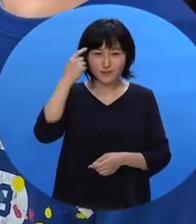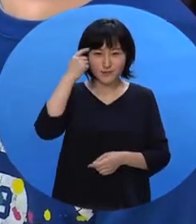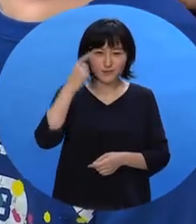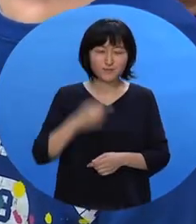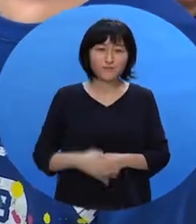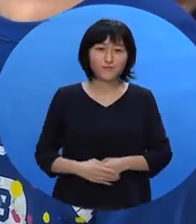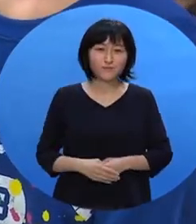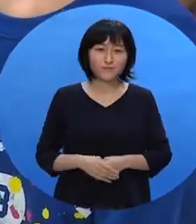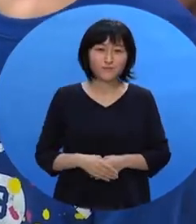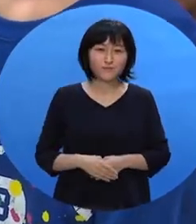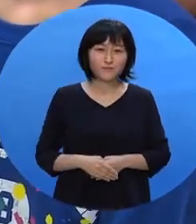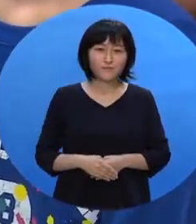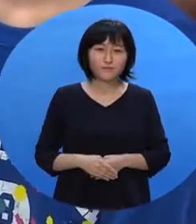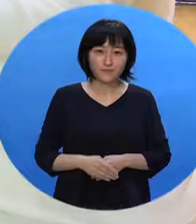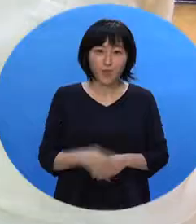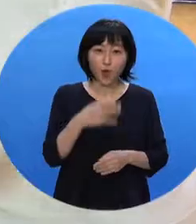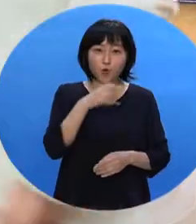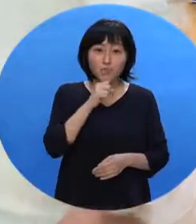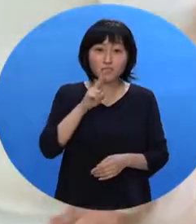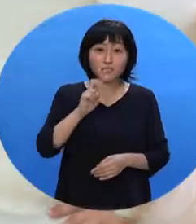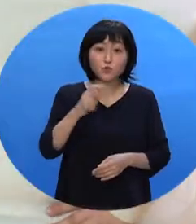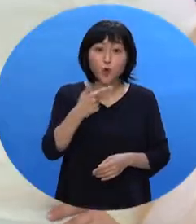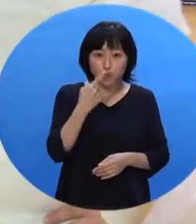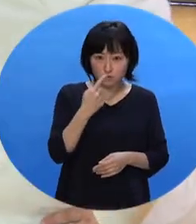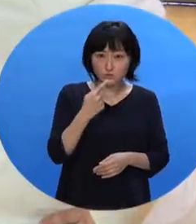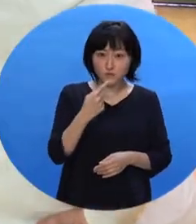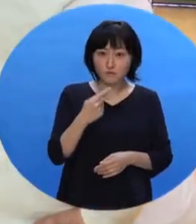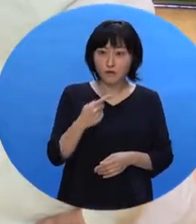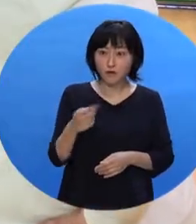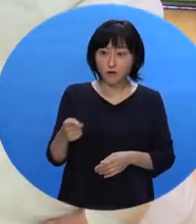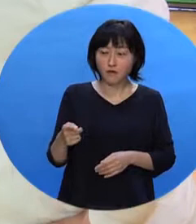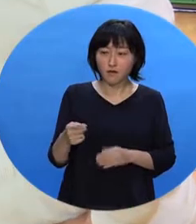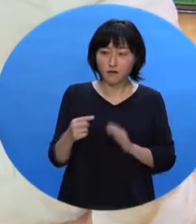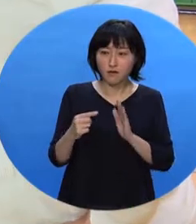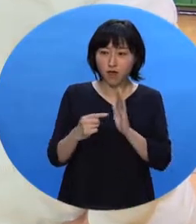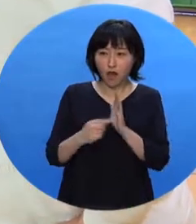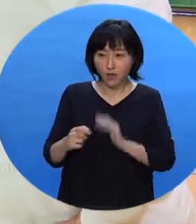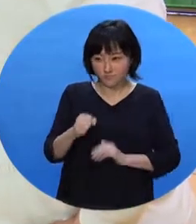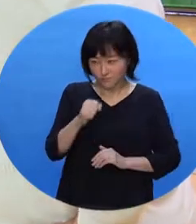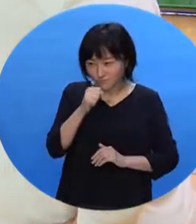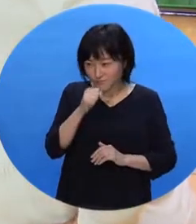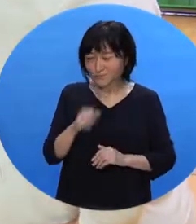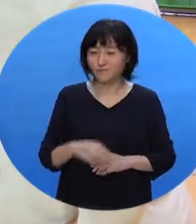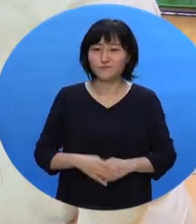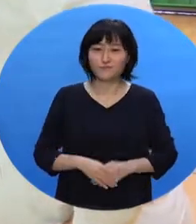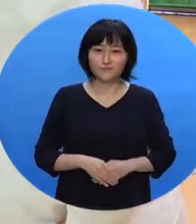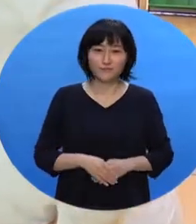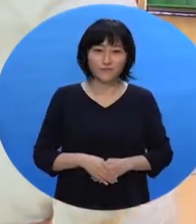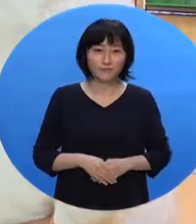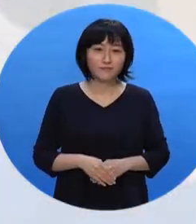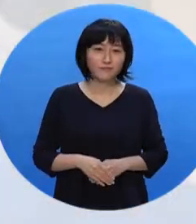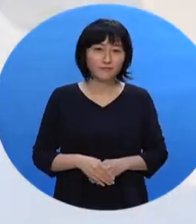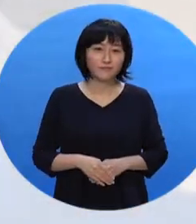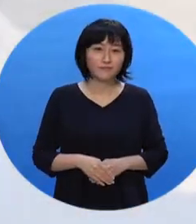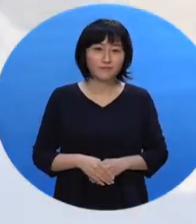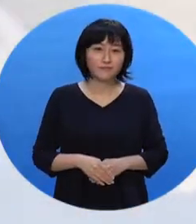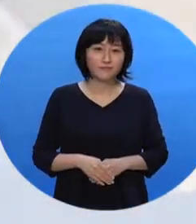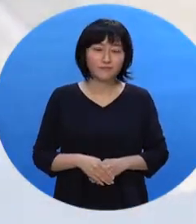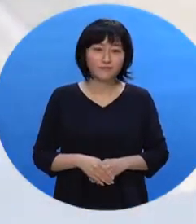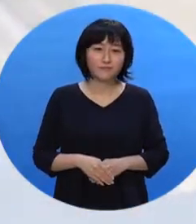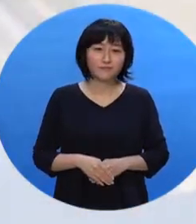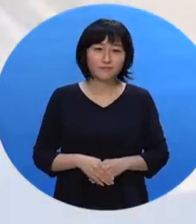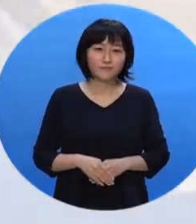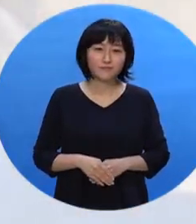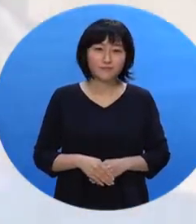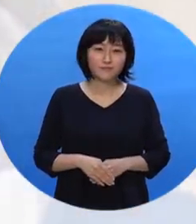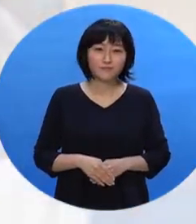よりは難しかったなと思いました。 俺まだ26歳なんですけども そう、その反応が合ってるよ